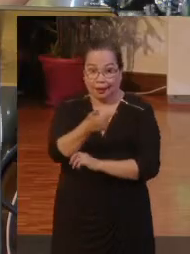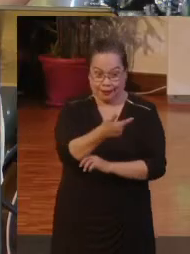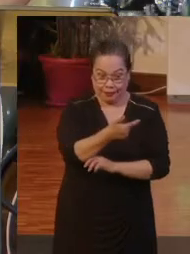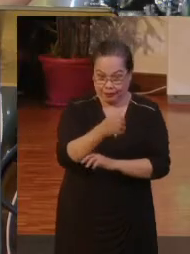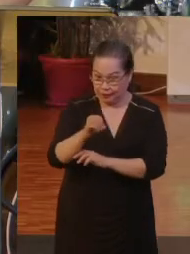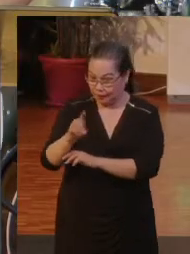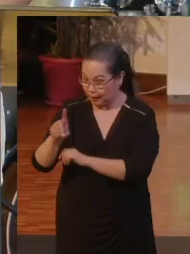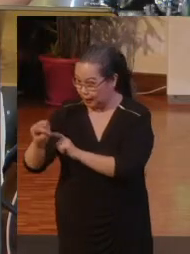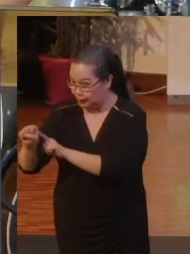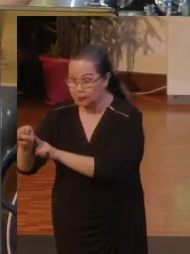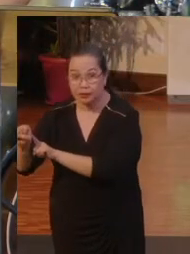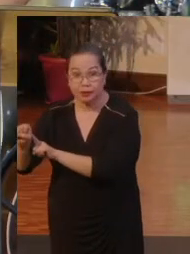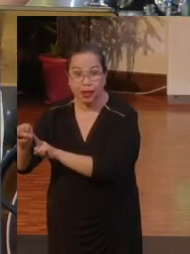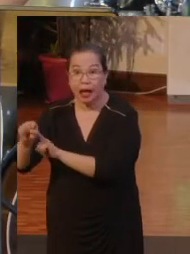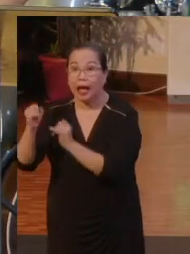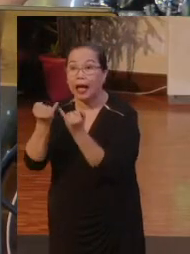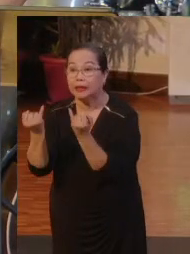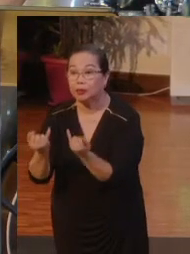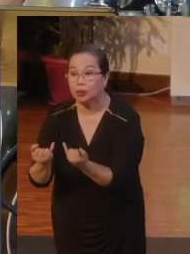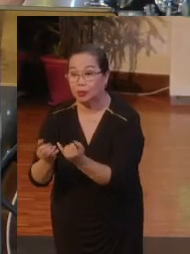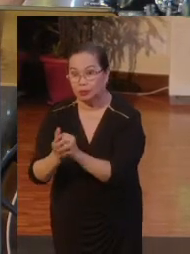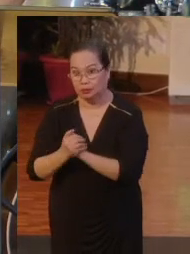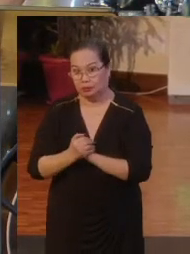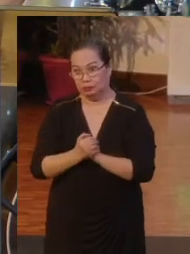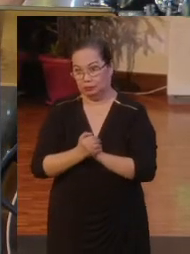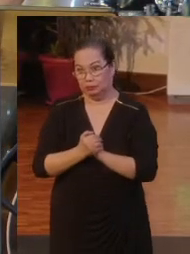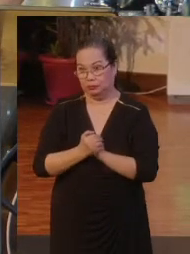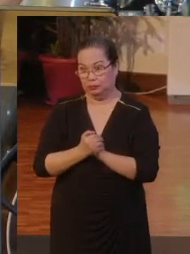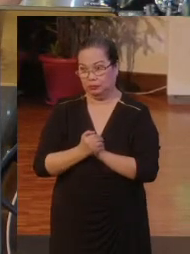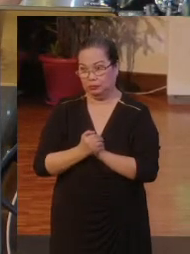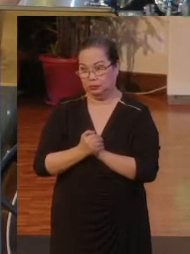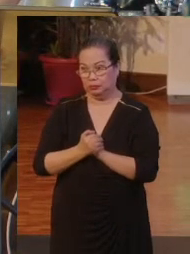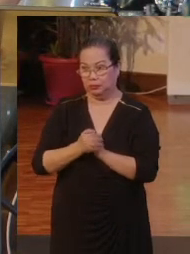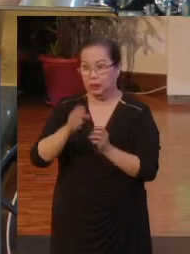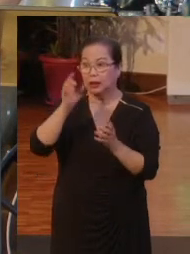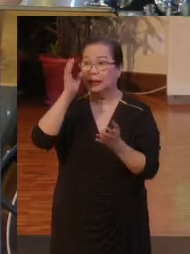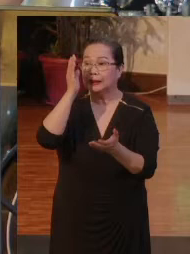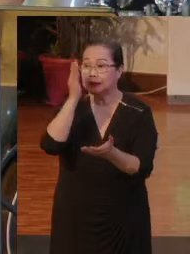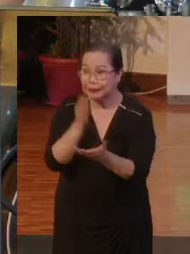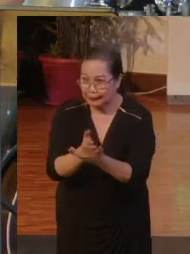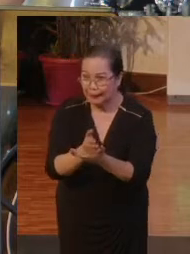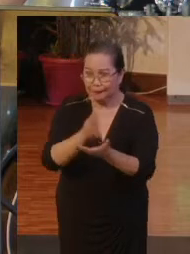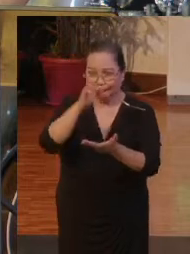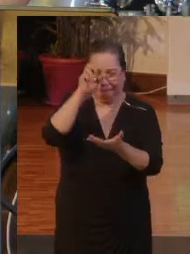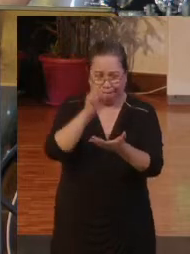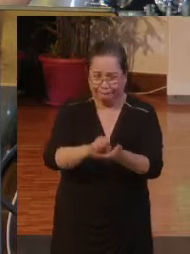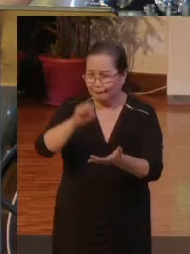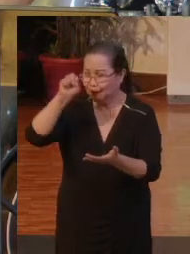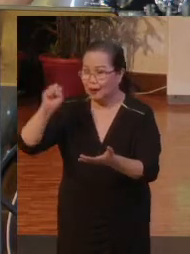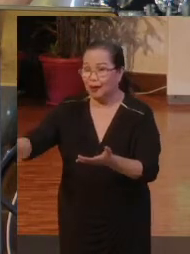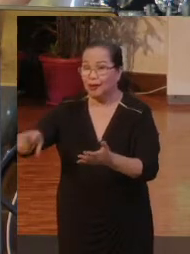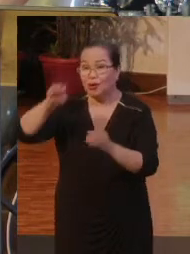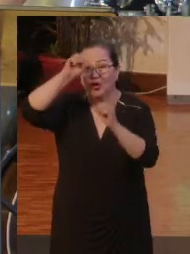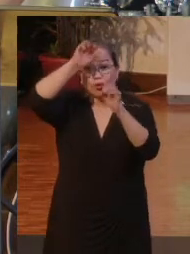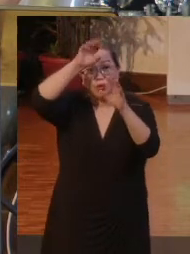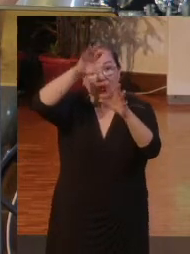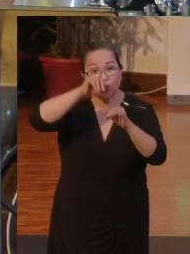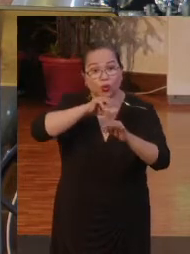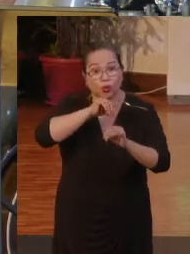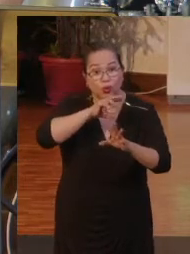sa verse 14? Ang sabi niya, put away the gods that your fathers